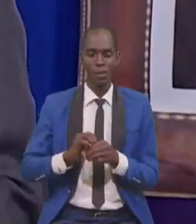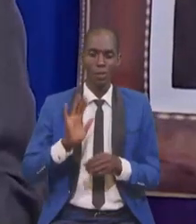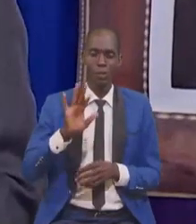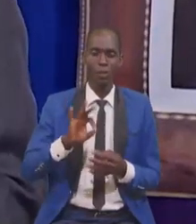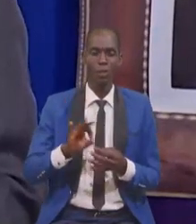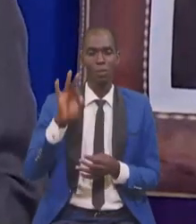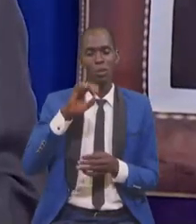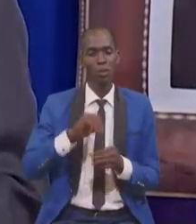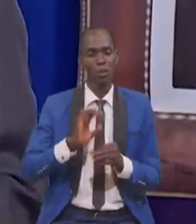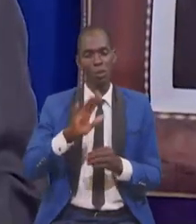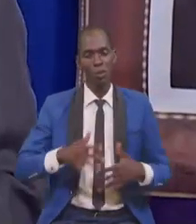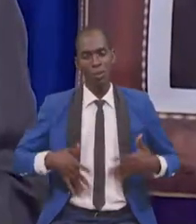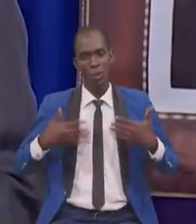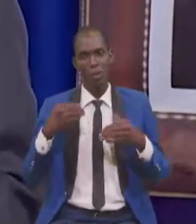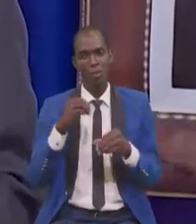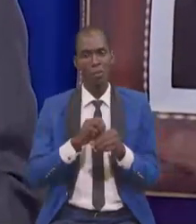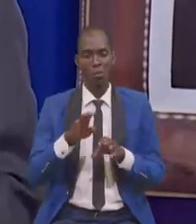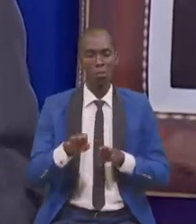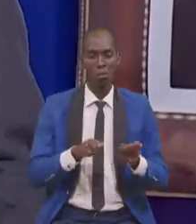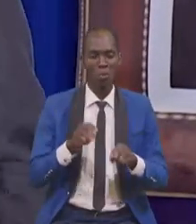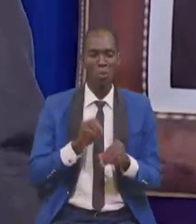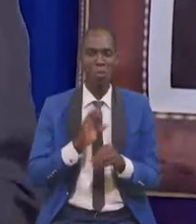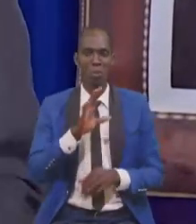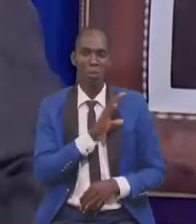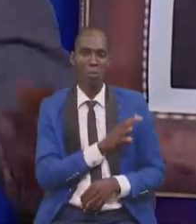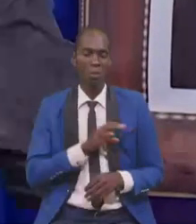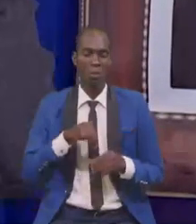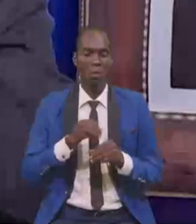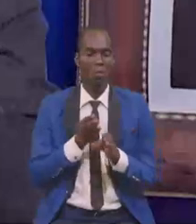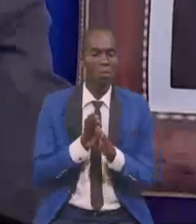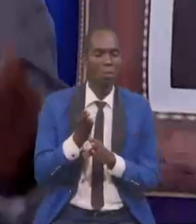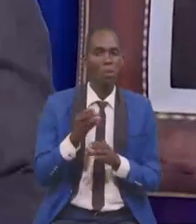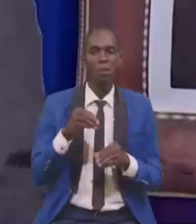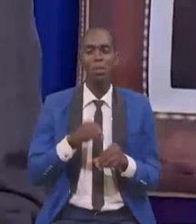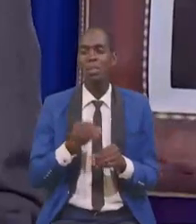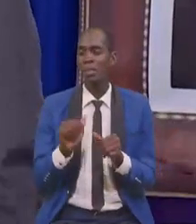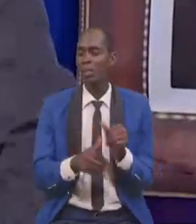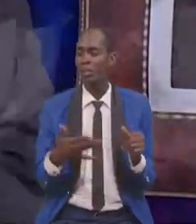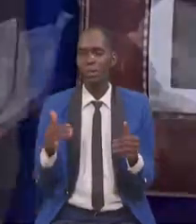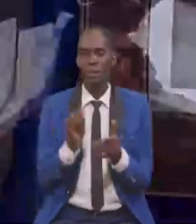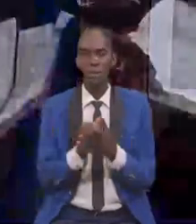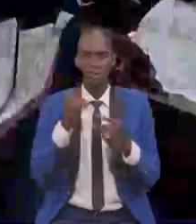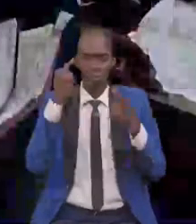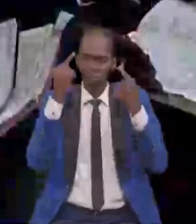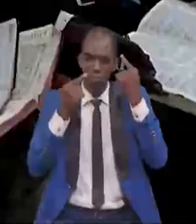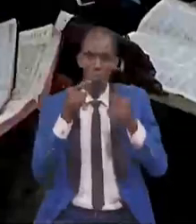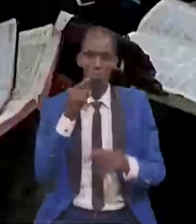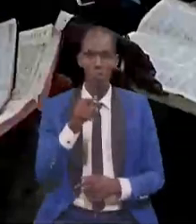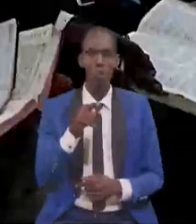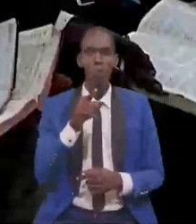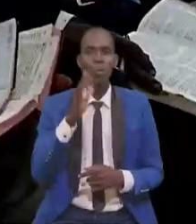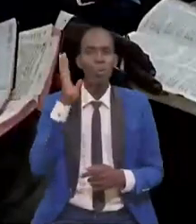esprit, dans votre vie, dans votre comportement, dans votre caractère, dans votre profession, tout ce qui vous